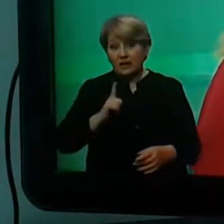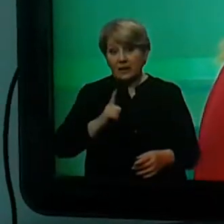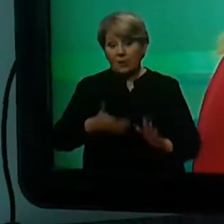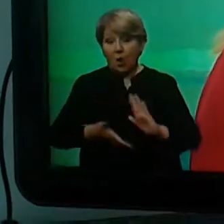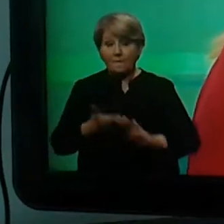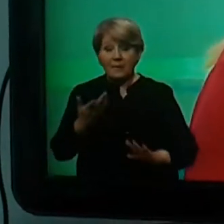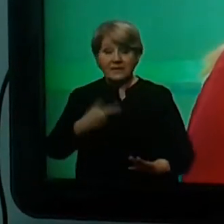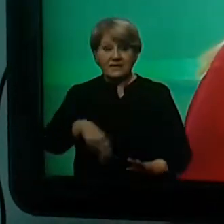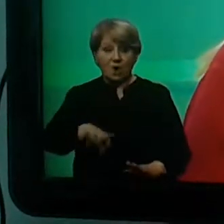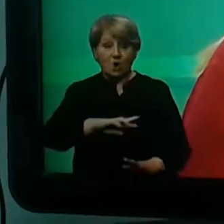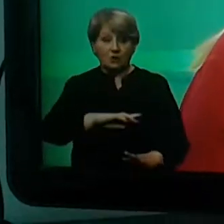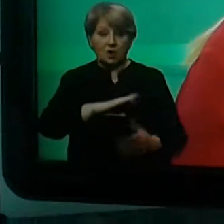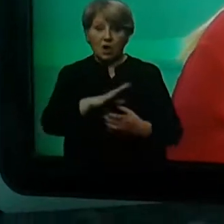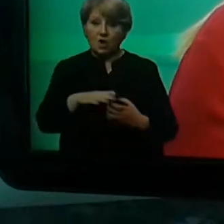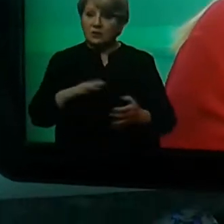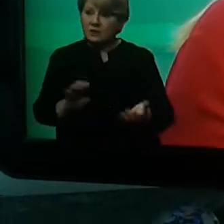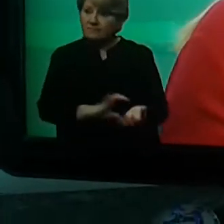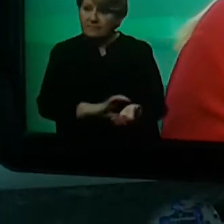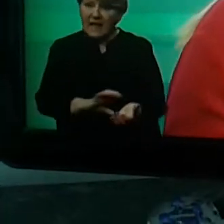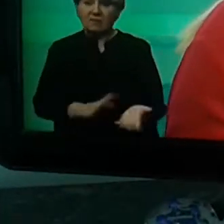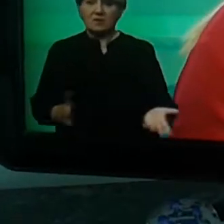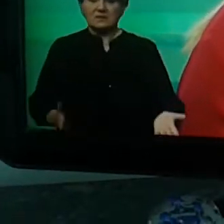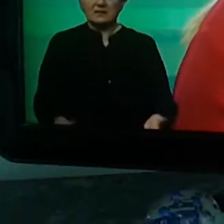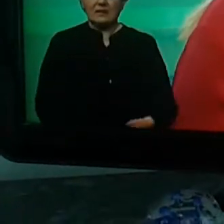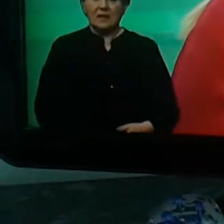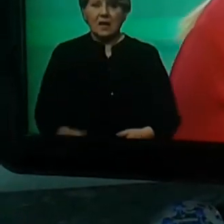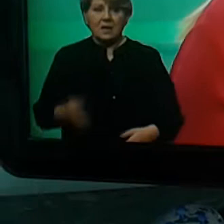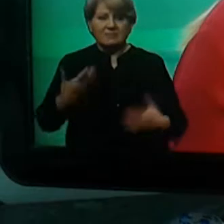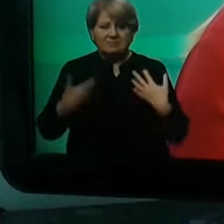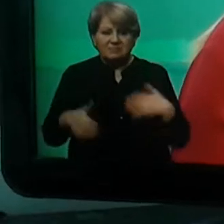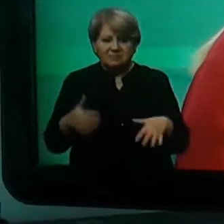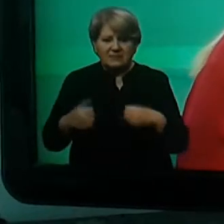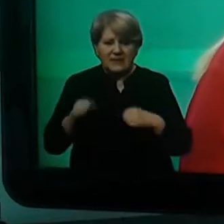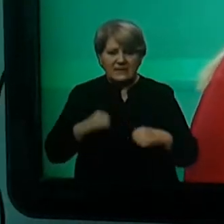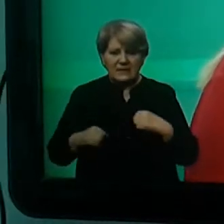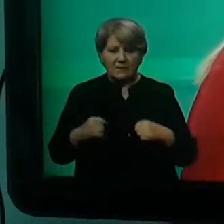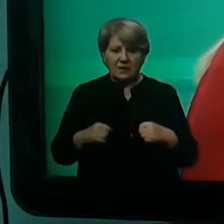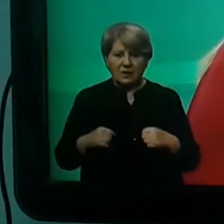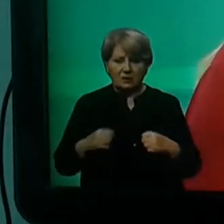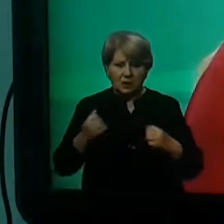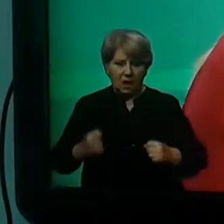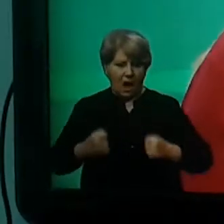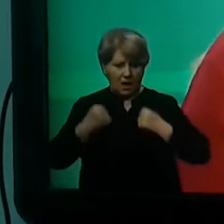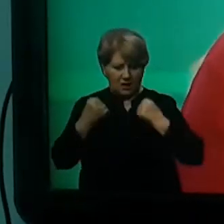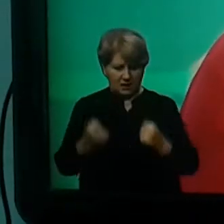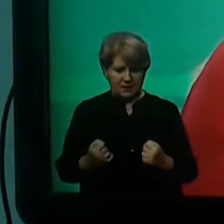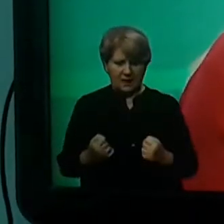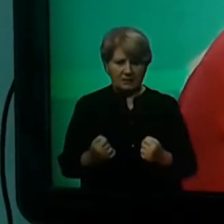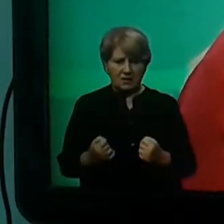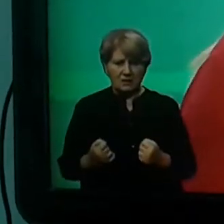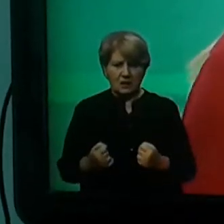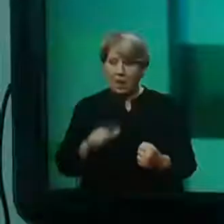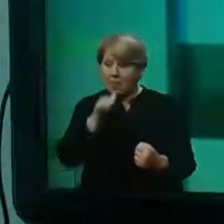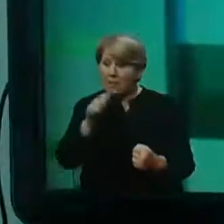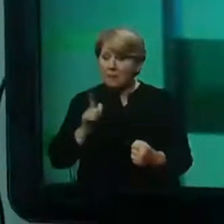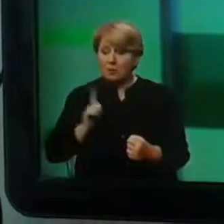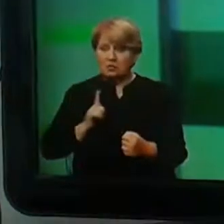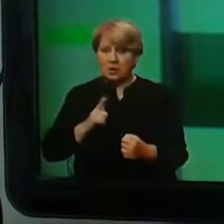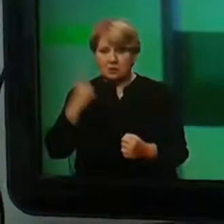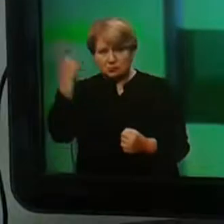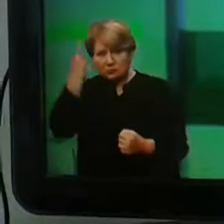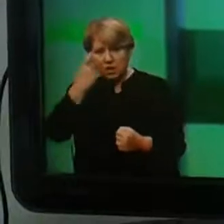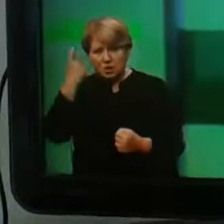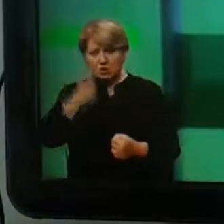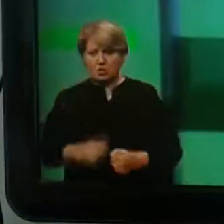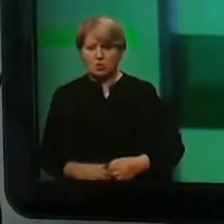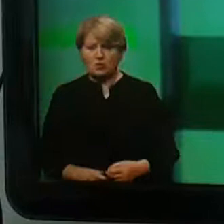jer roditelji su nervozni, roditelji su nestrpljivi, to stvara jednu agresivnost. To I ne mogu čekati. I sumnju,